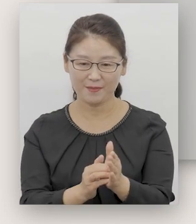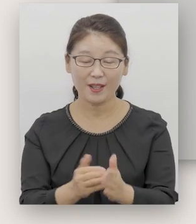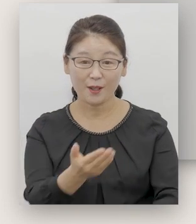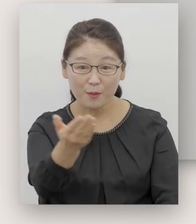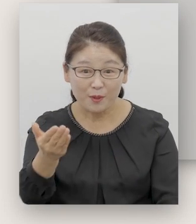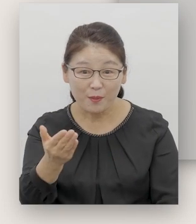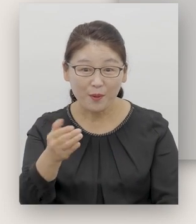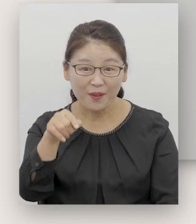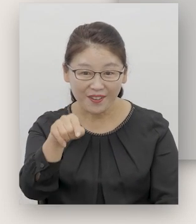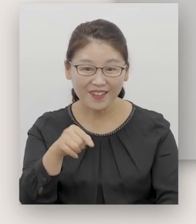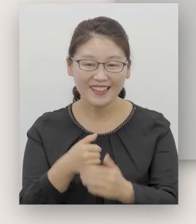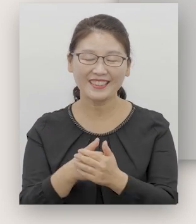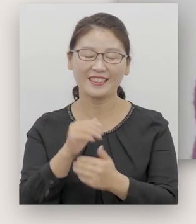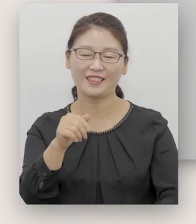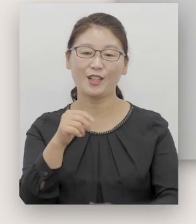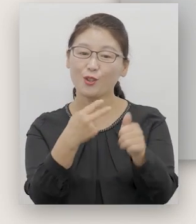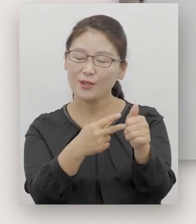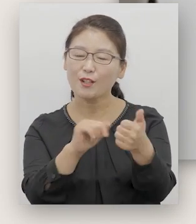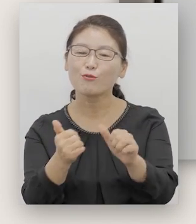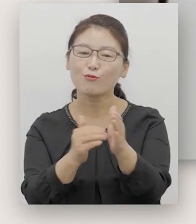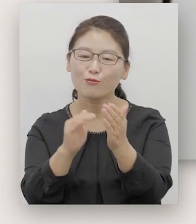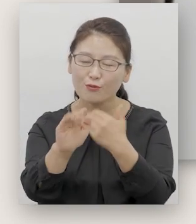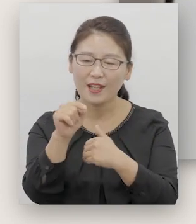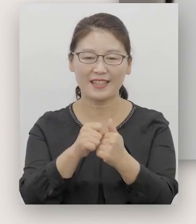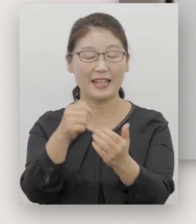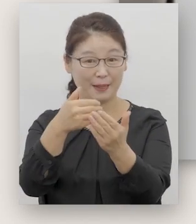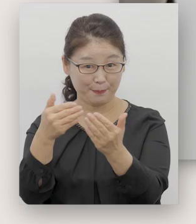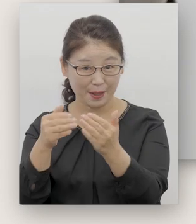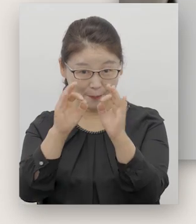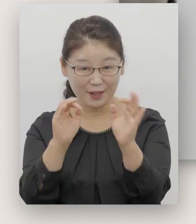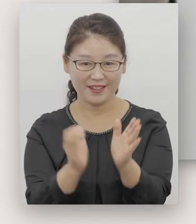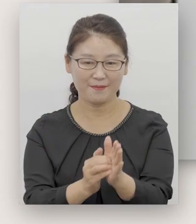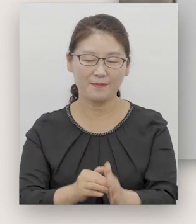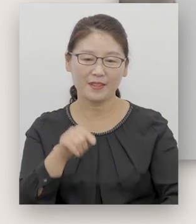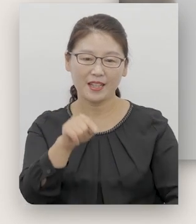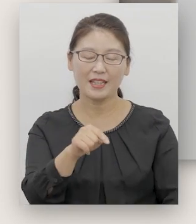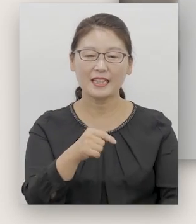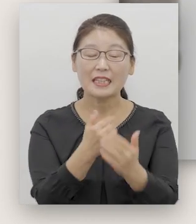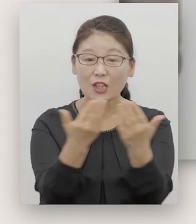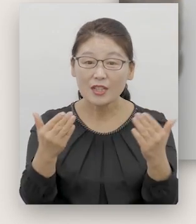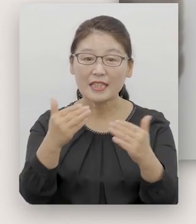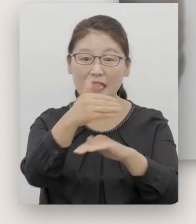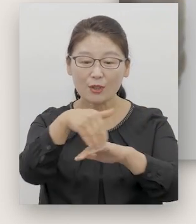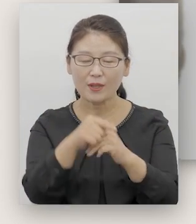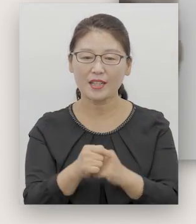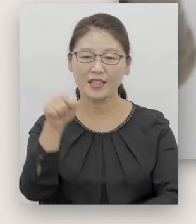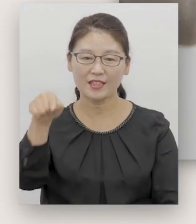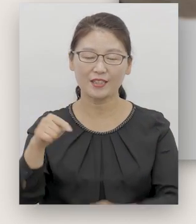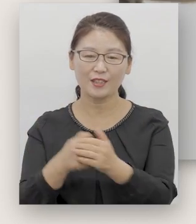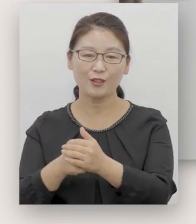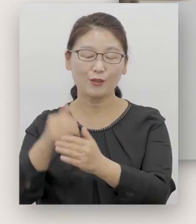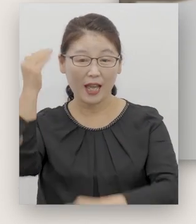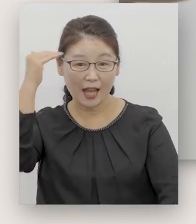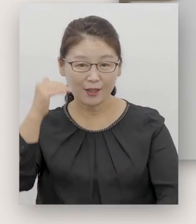듀샹이 기다리던 그 관객이라고 할수 있는데요. 이 전시는 필라델피아 미술관과 그리고 국립현대미술관이 공동으로 이제 개최를